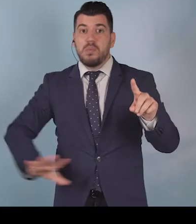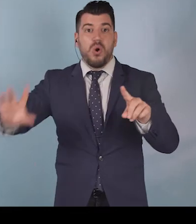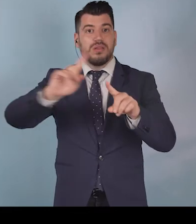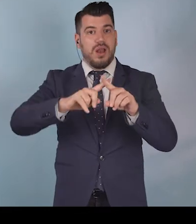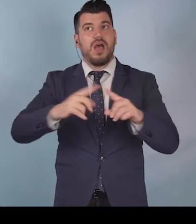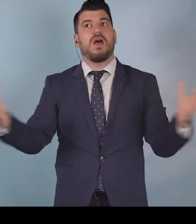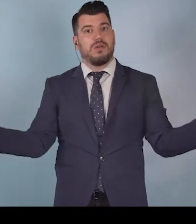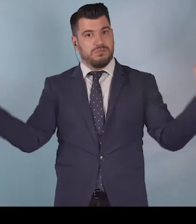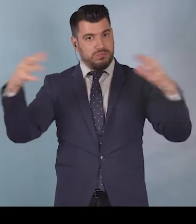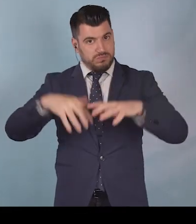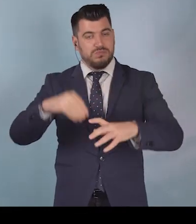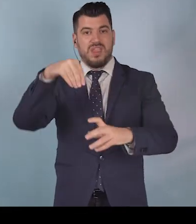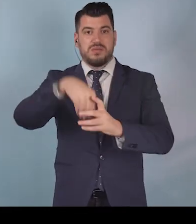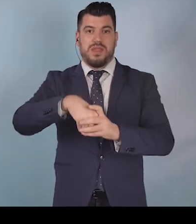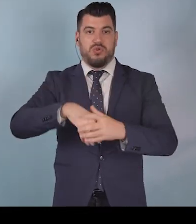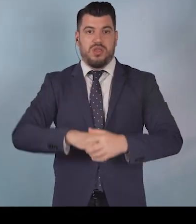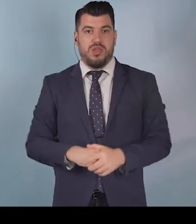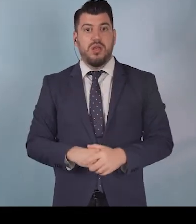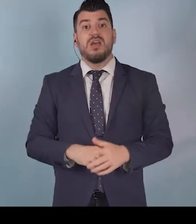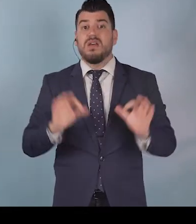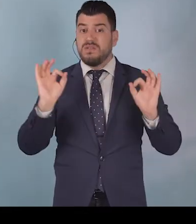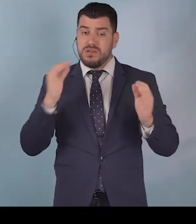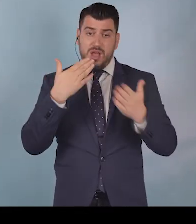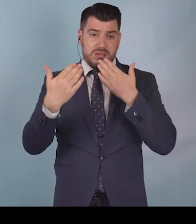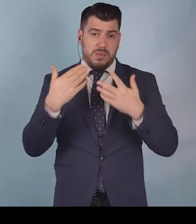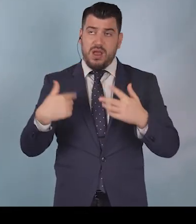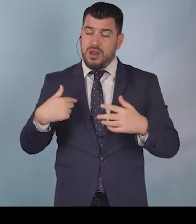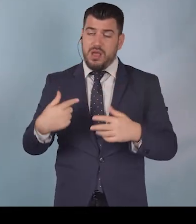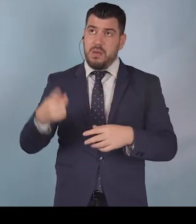Αυτά όμως πρέπει να επαναλαμβάνονται, βέβαια.